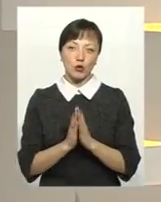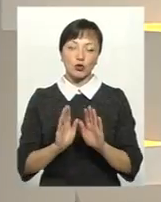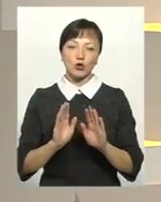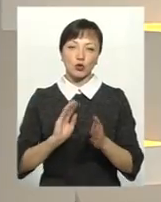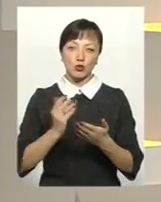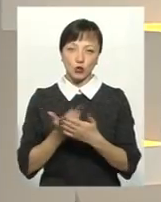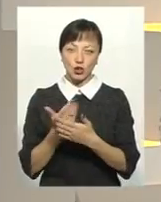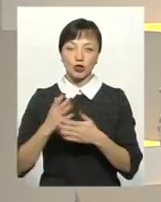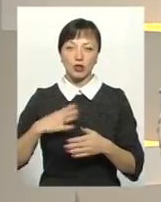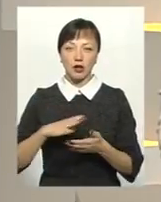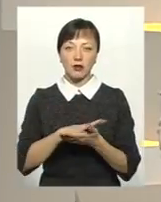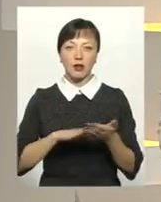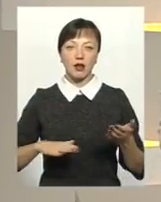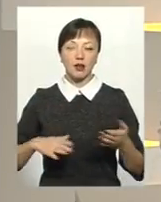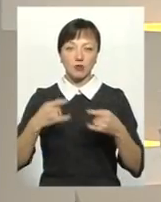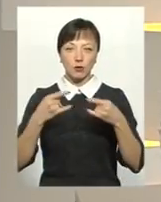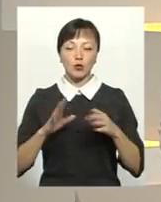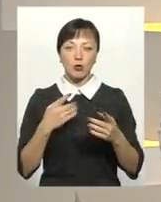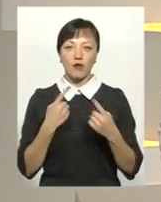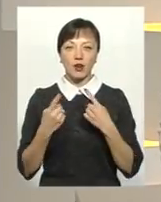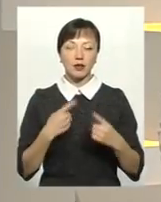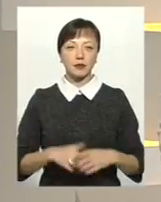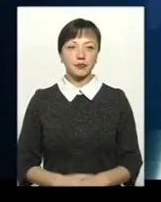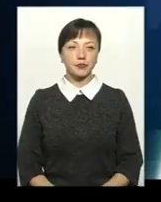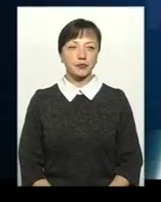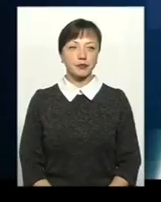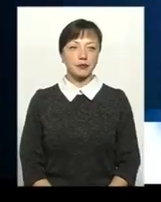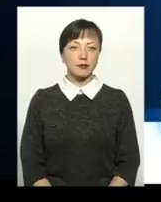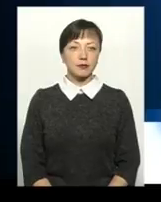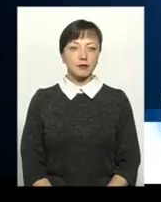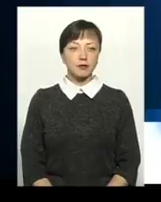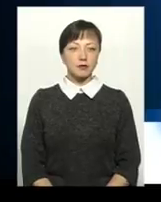сюжети, тоді чекаємо надалі в цій студії, будемо говорити далі.